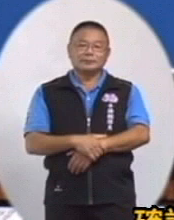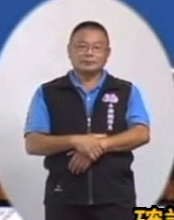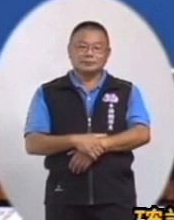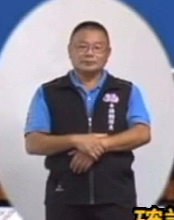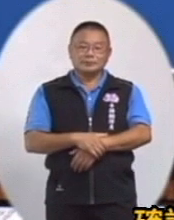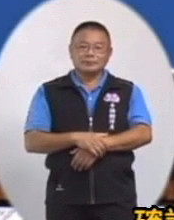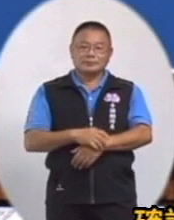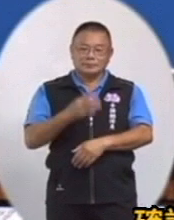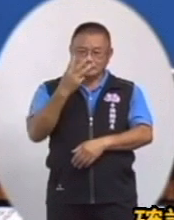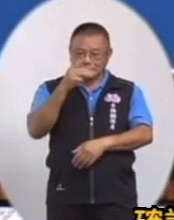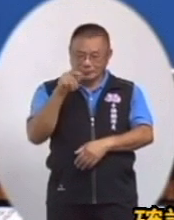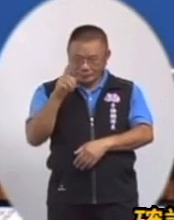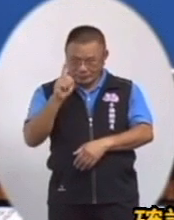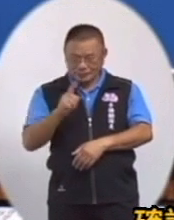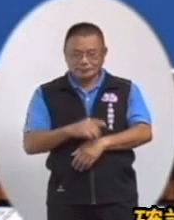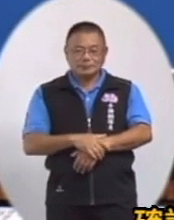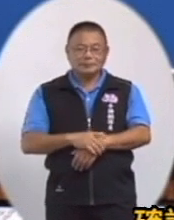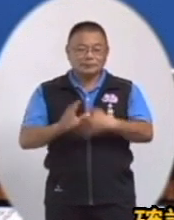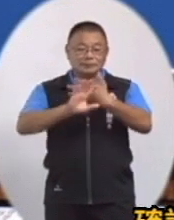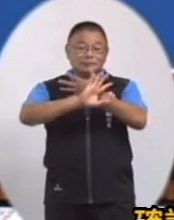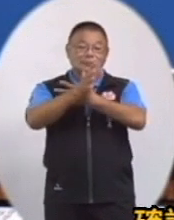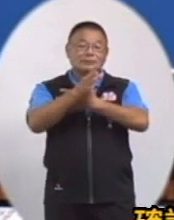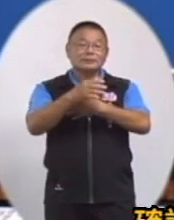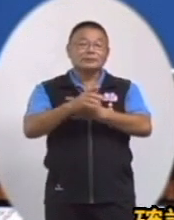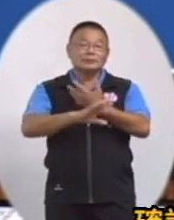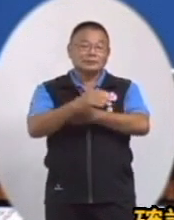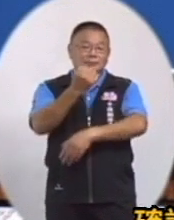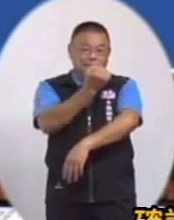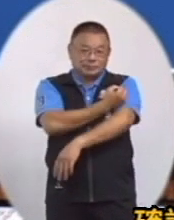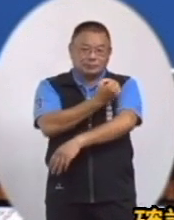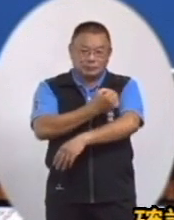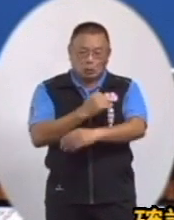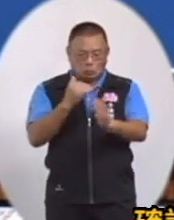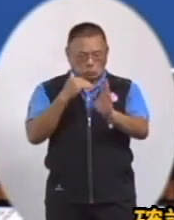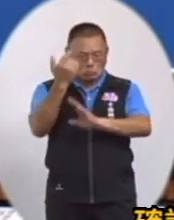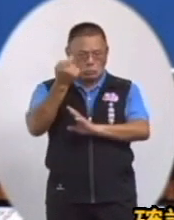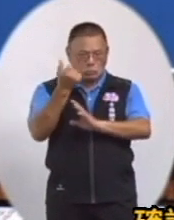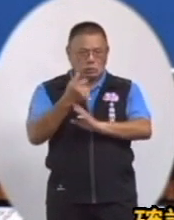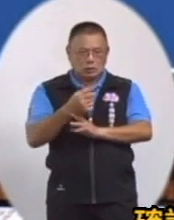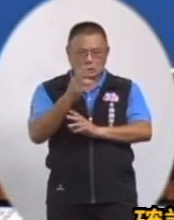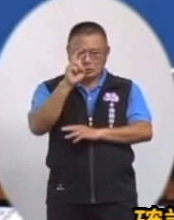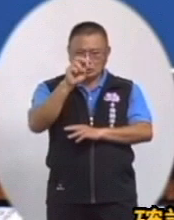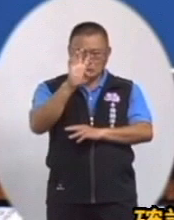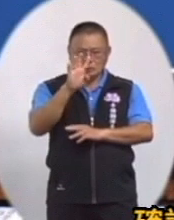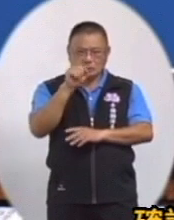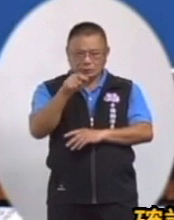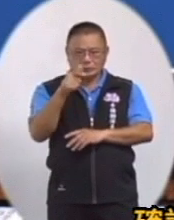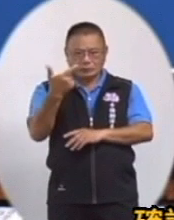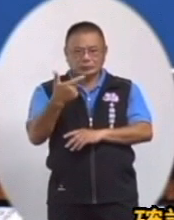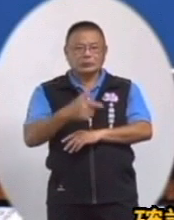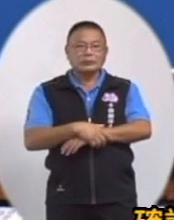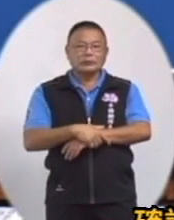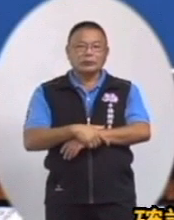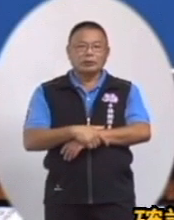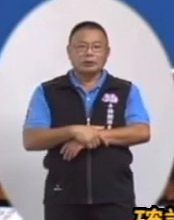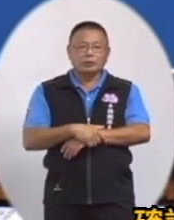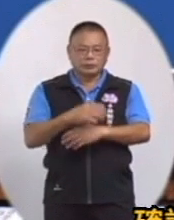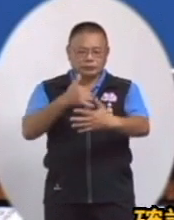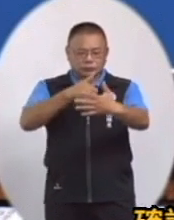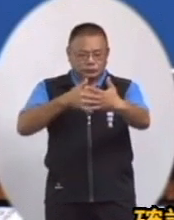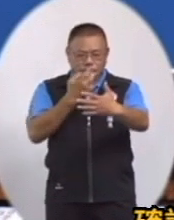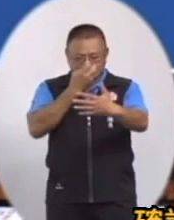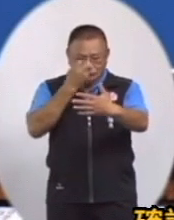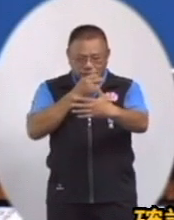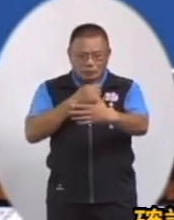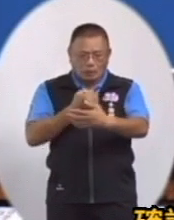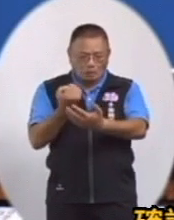概3.1%，那其中外县市跟外籍移工，哇，这个有较悬哦，占到24.6%哈。那居家隔离、居家检疫